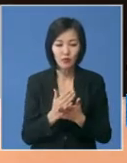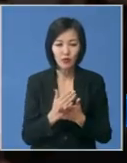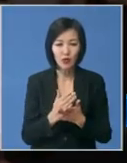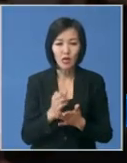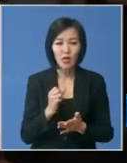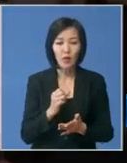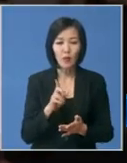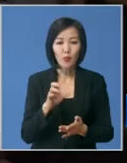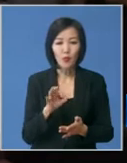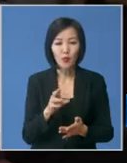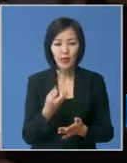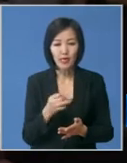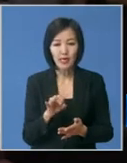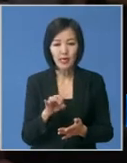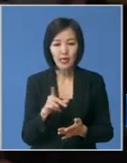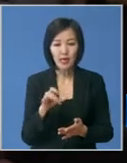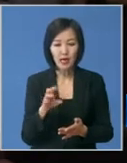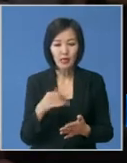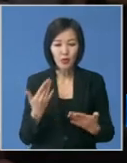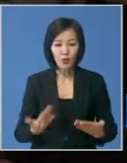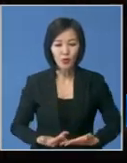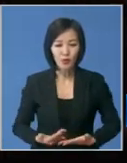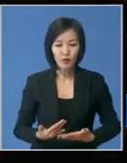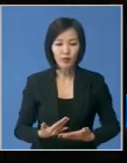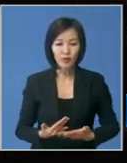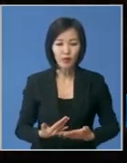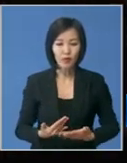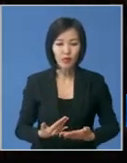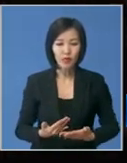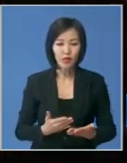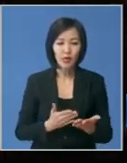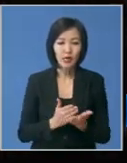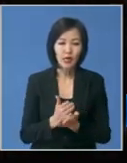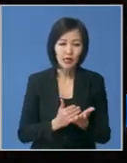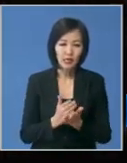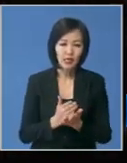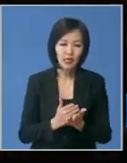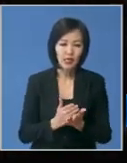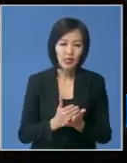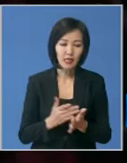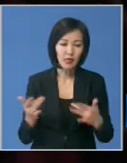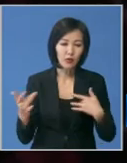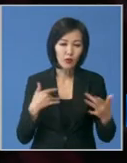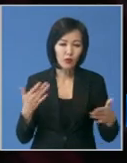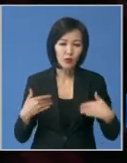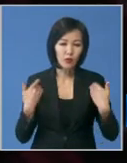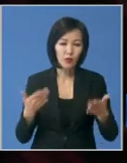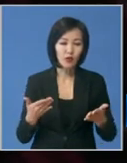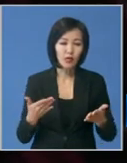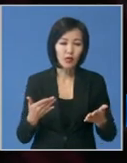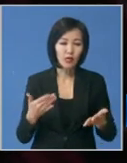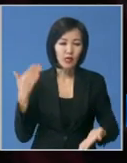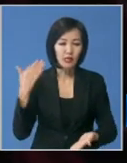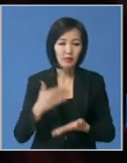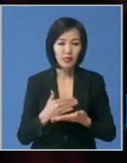Әлихан Бөкейхановтың өмірі мен оның ұлт азаттық жолындағы қайраткерлігі көркем суреттелген. Режиссердің айтуынша, бұл спектакль